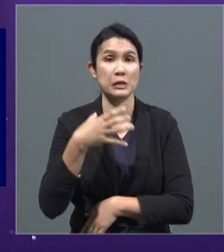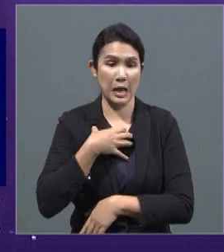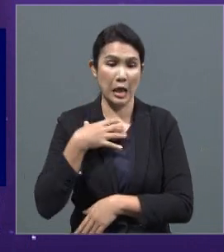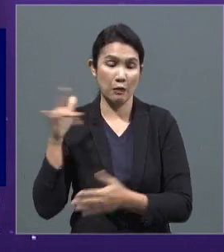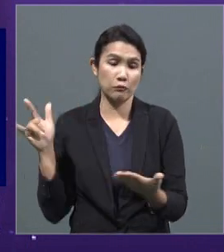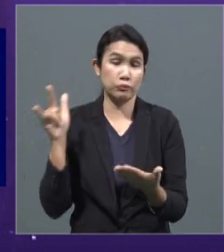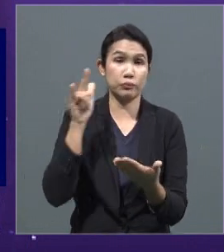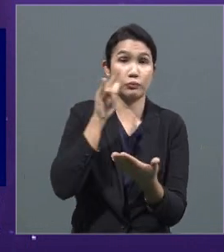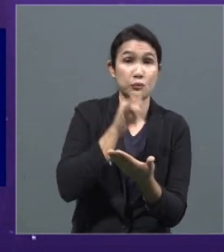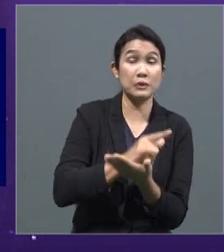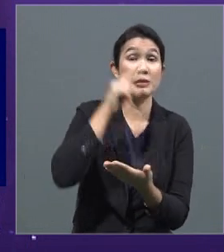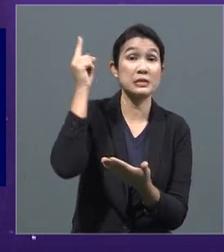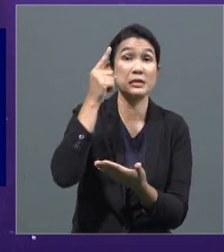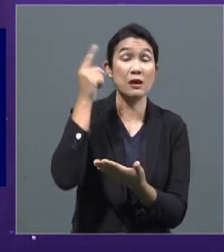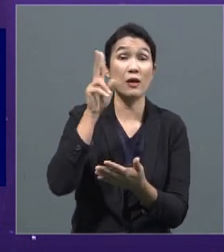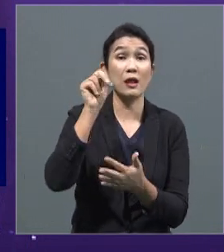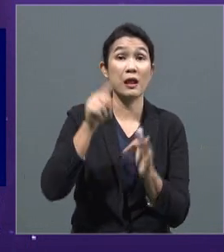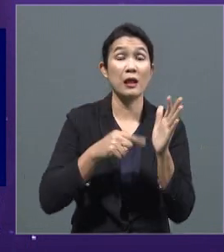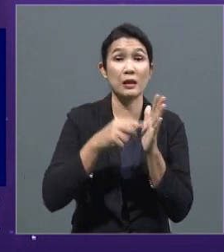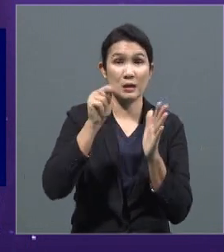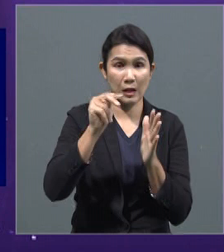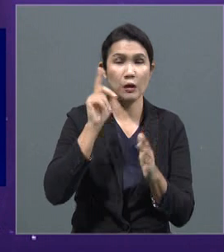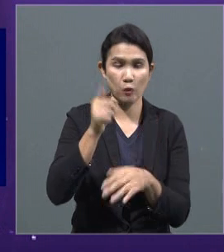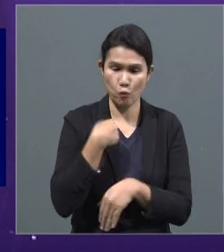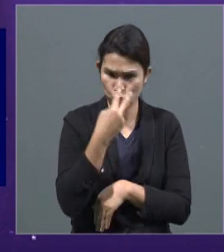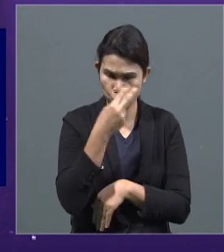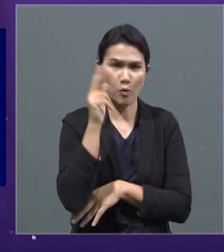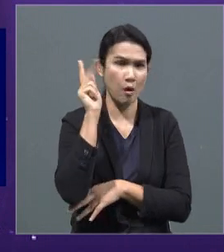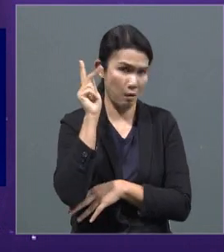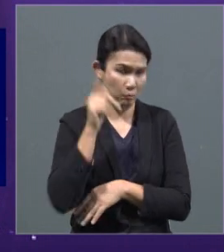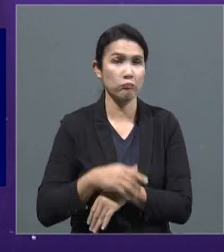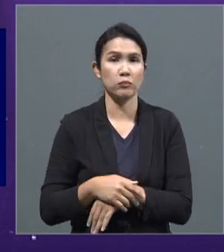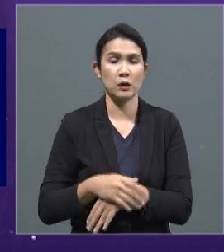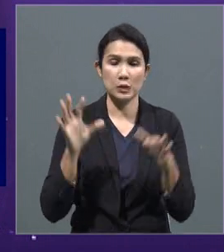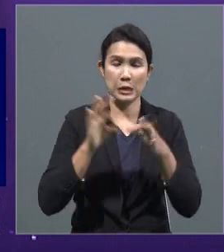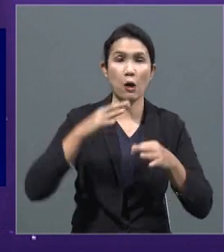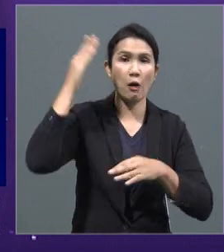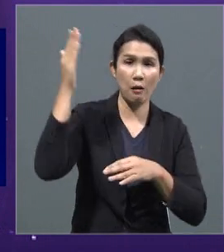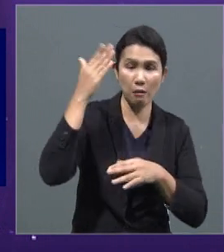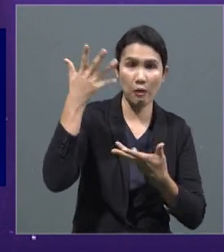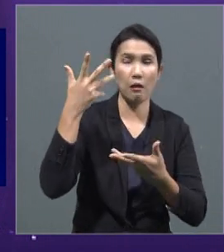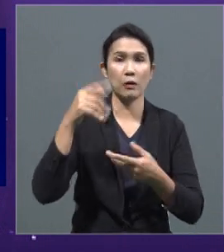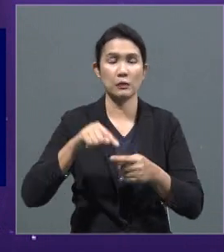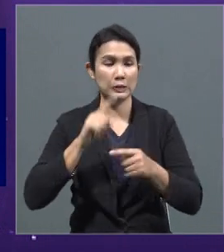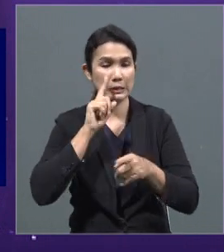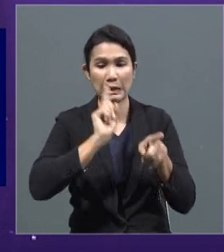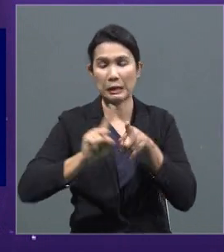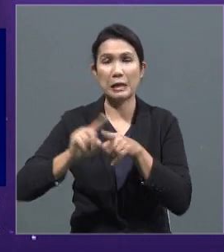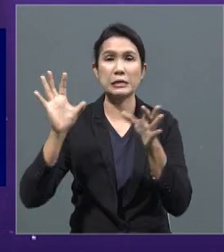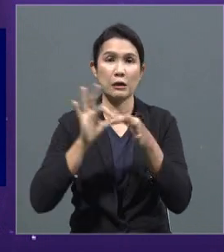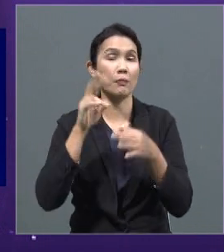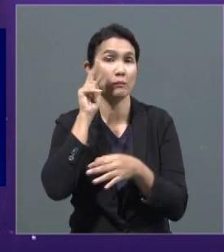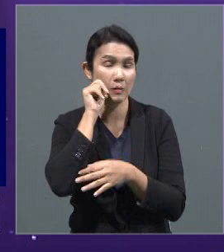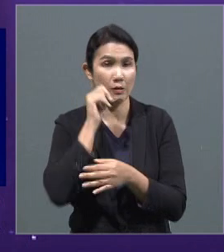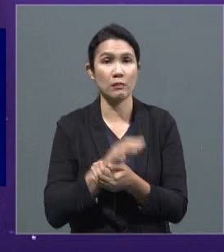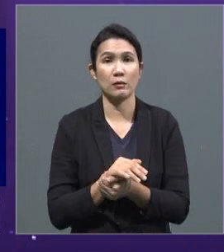ที่ยวจังหวัดน่านในช่วงนี้จะต้องมีการติดตามข่าวสารนะทั้งในเรื่องของสภาพอากาศด้วยรวมถึงสถานการณ์น้ำค่ะ